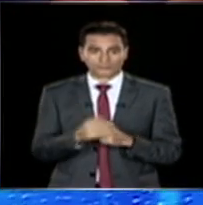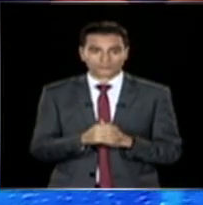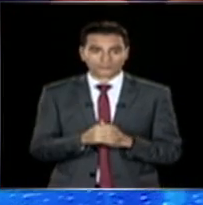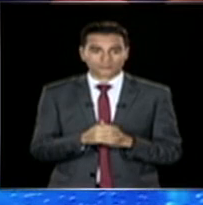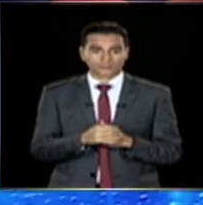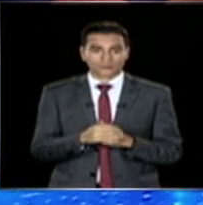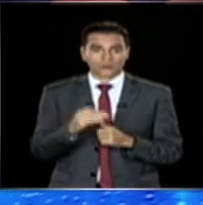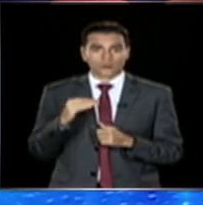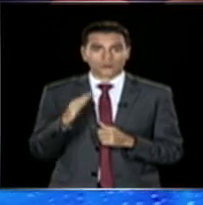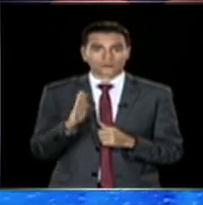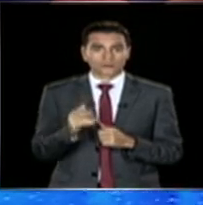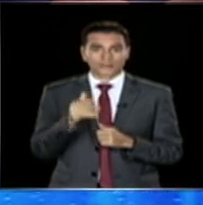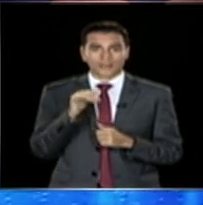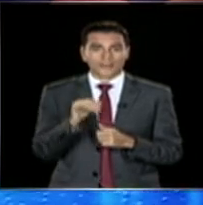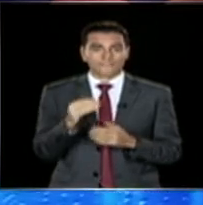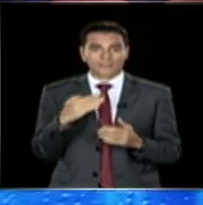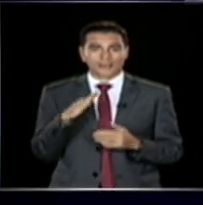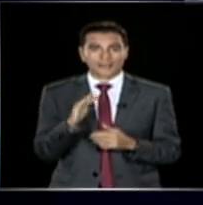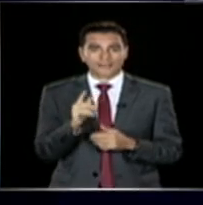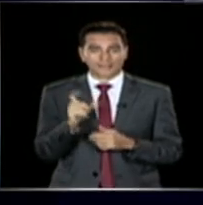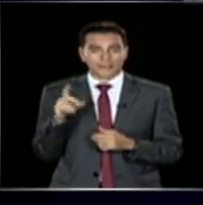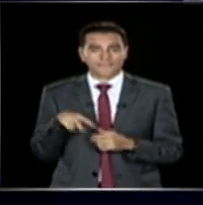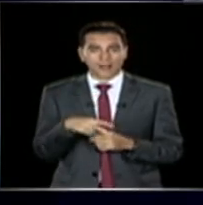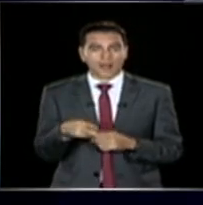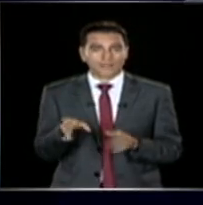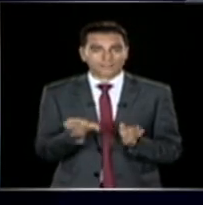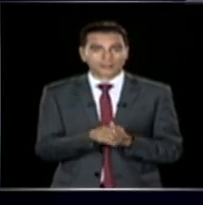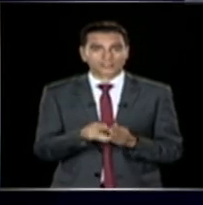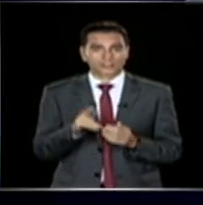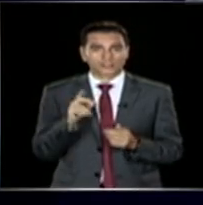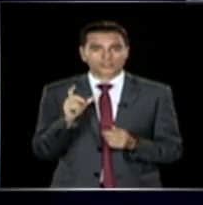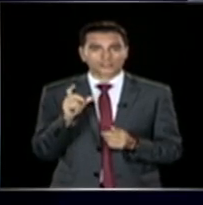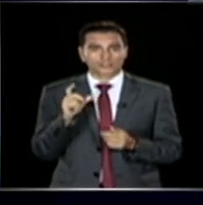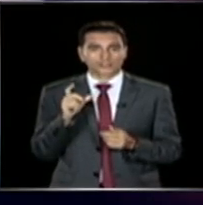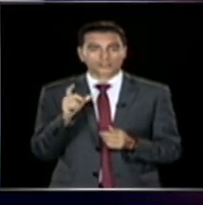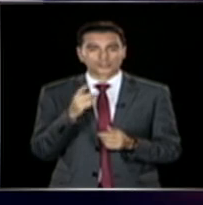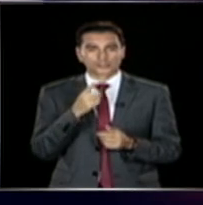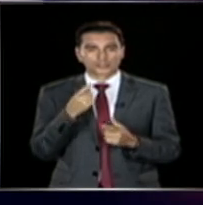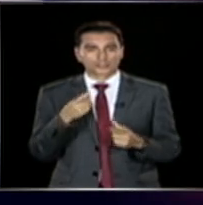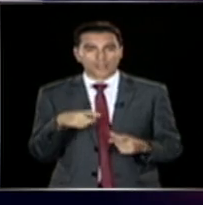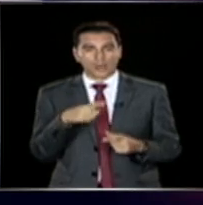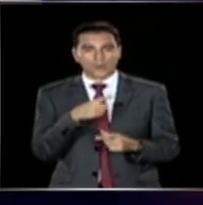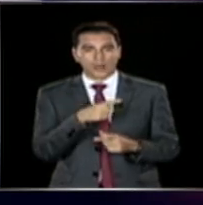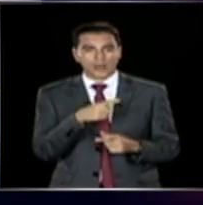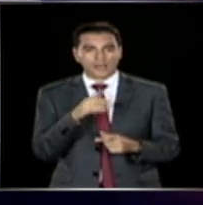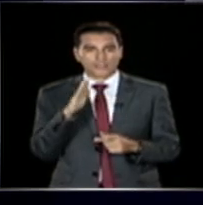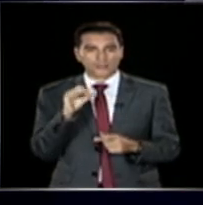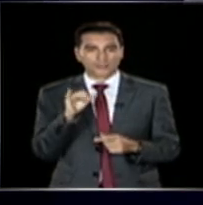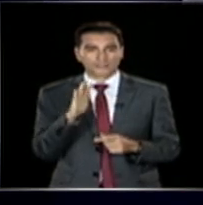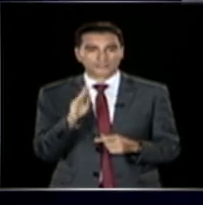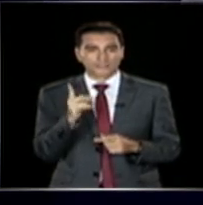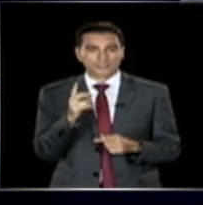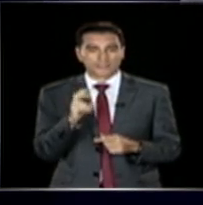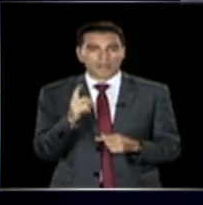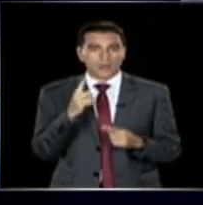حسام حسن. حسام حسن كان بيلعب مع نيو شاتل السويسري، ولعب ضد سيلتك